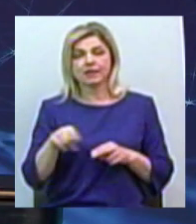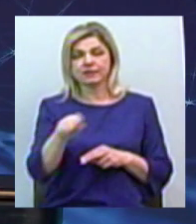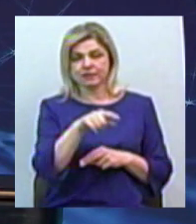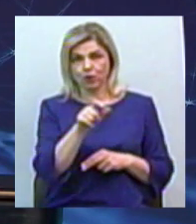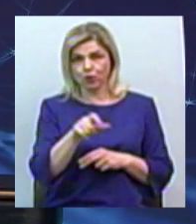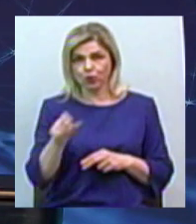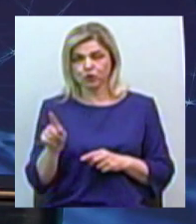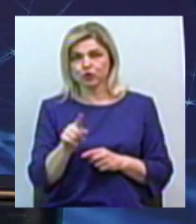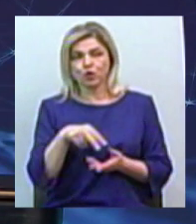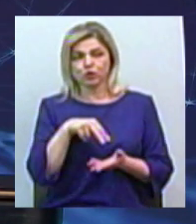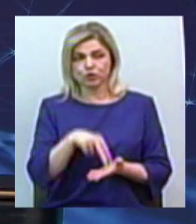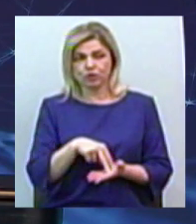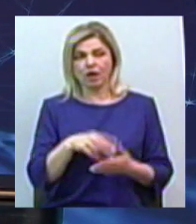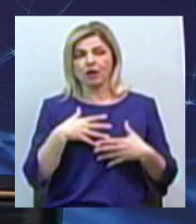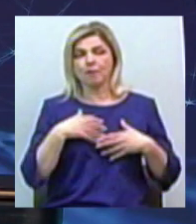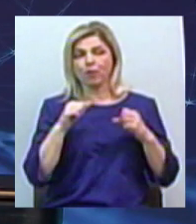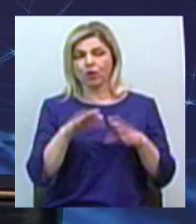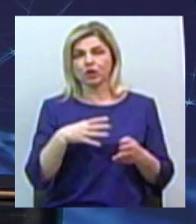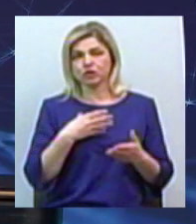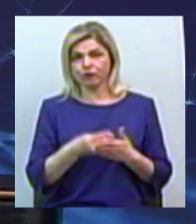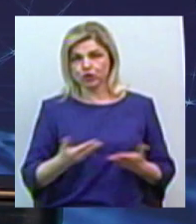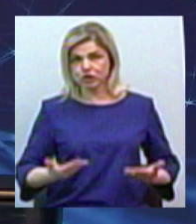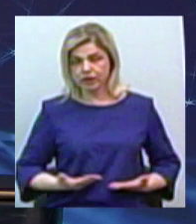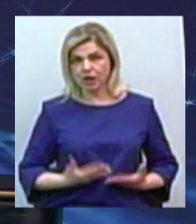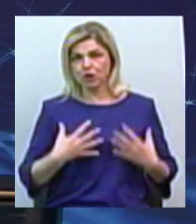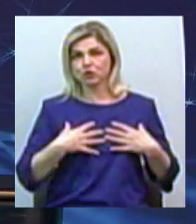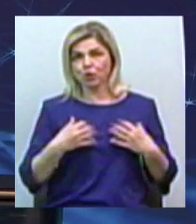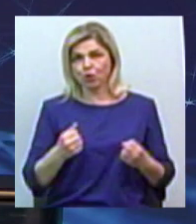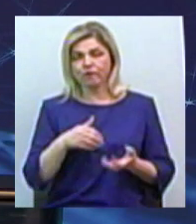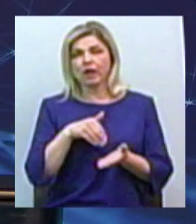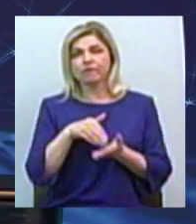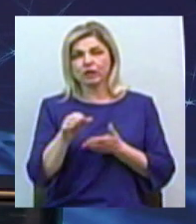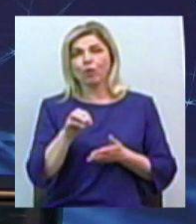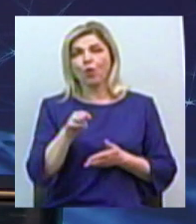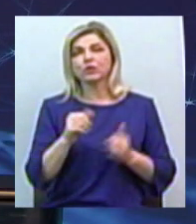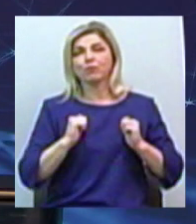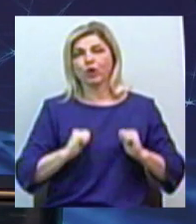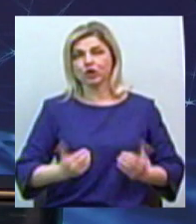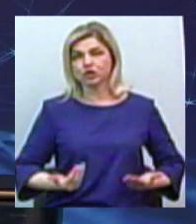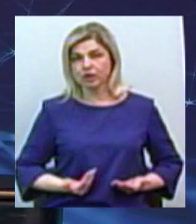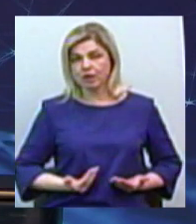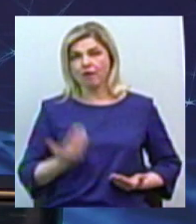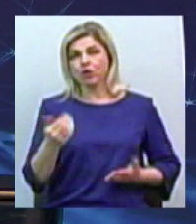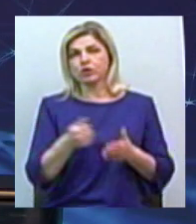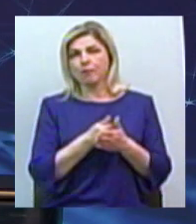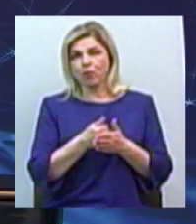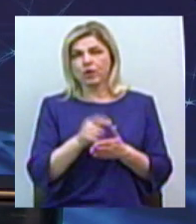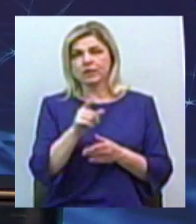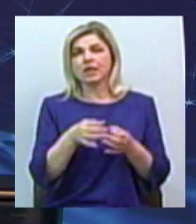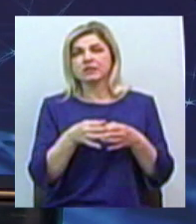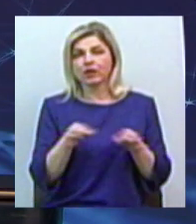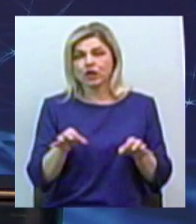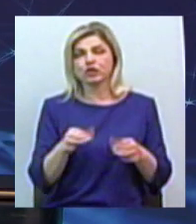стали, поклали своє життя, своє здоров'я, відмовилися від спокійного життя. І вони борються за незалежність, за